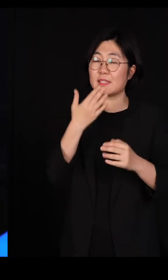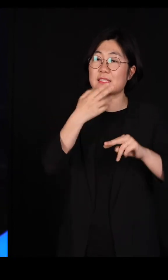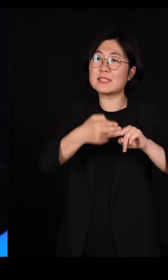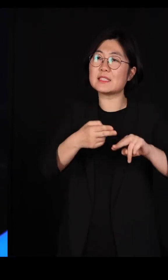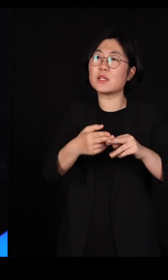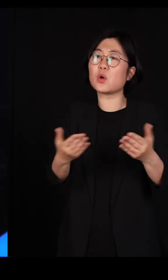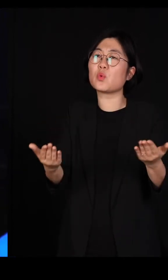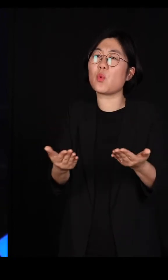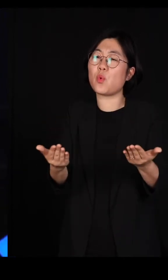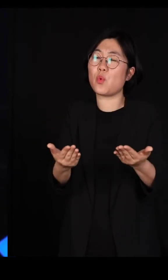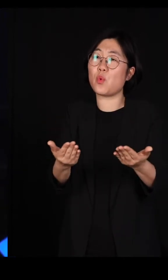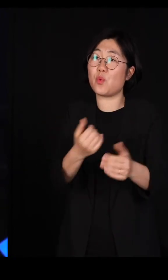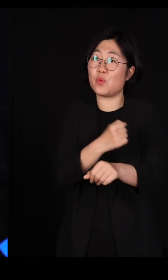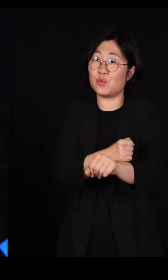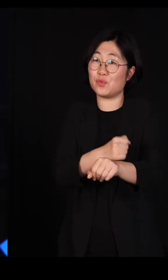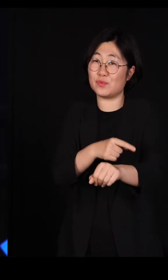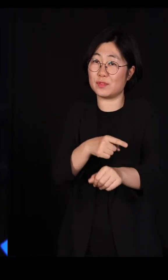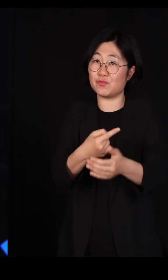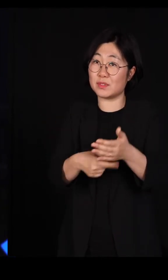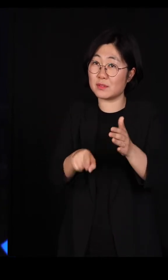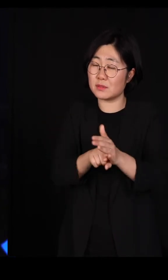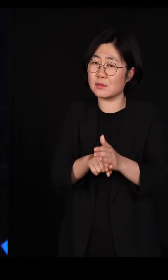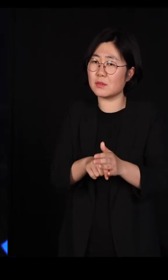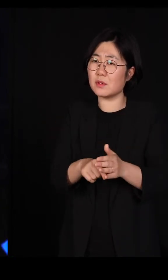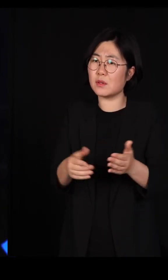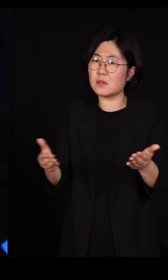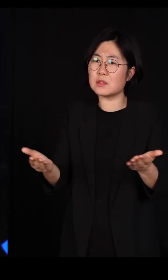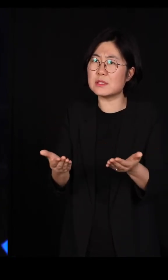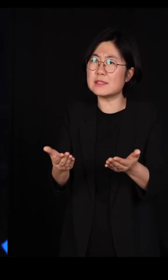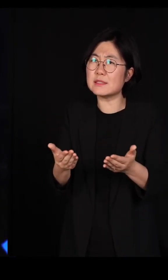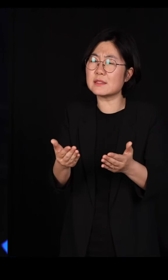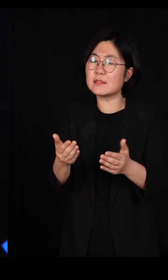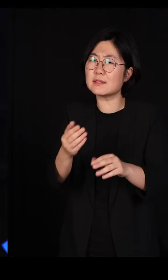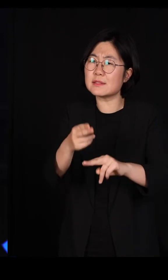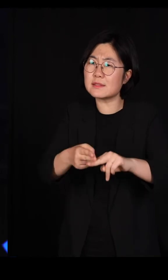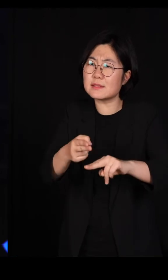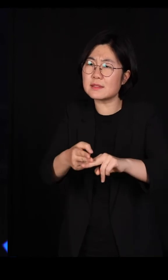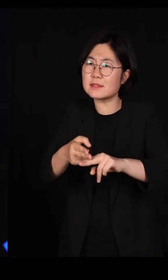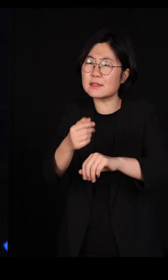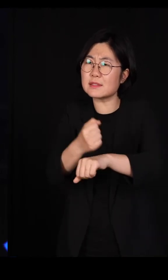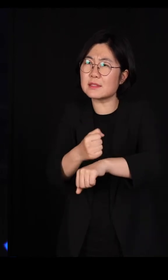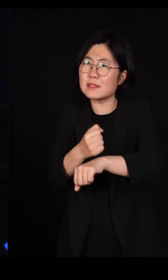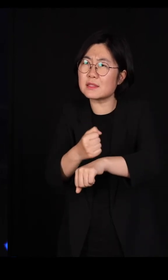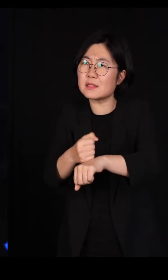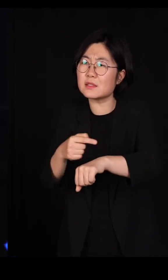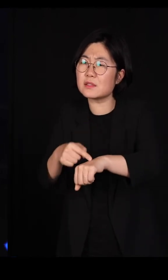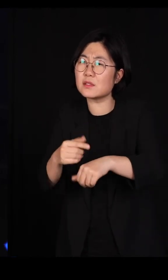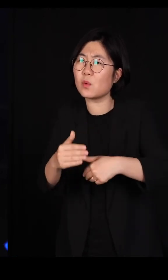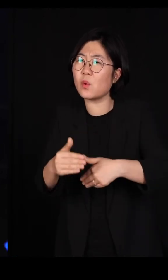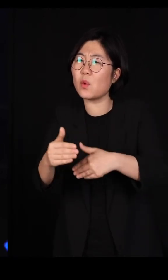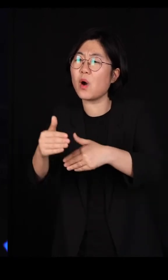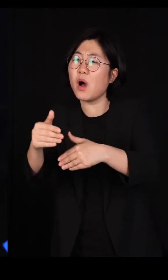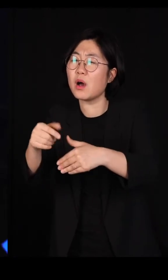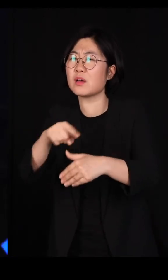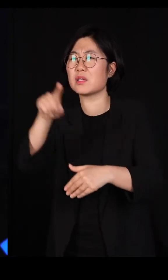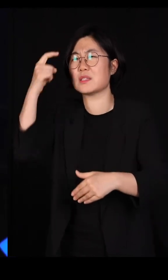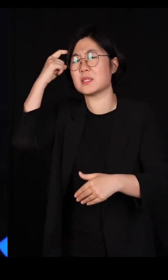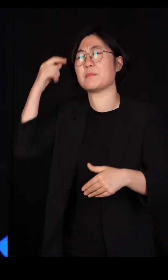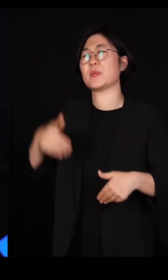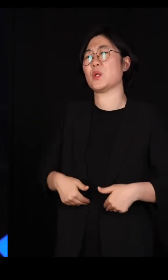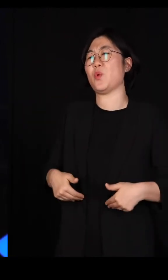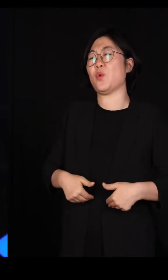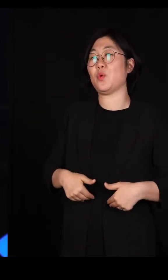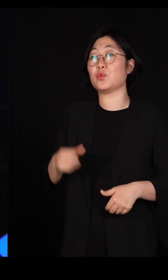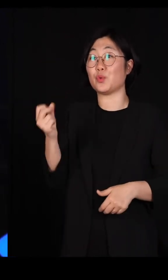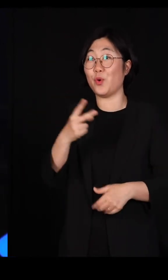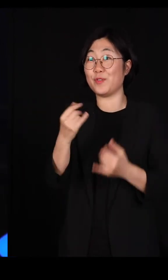식사 노동을 하기 위해서 얼마나 많은 숙련된 노동의 과정을 거치는지 이 문제를 인식해야 하고 또 하나